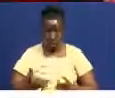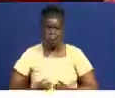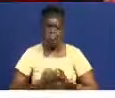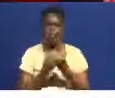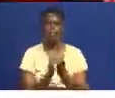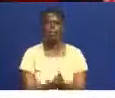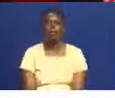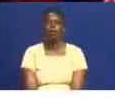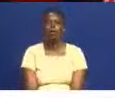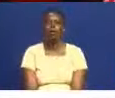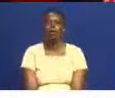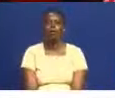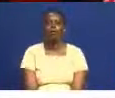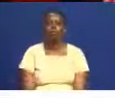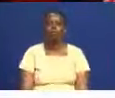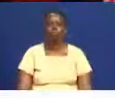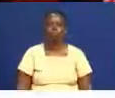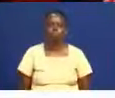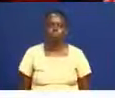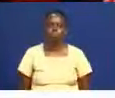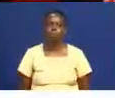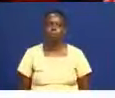mkono.